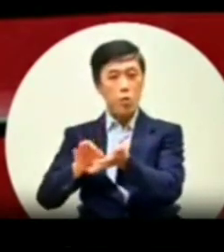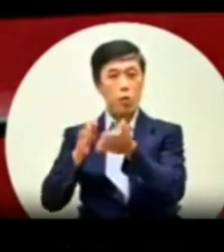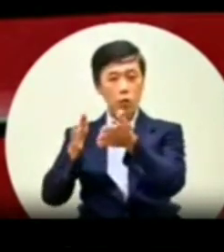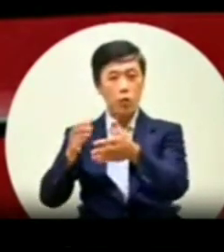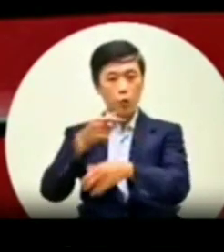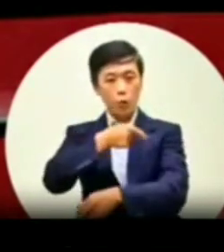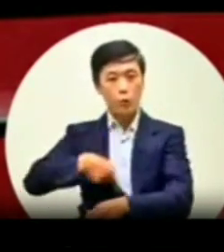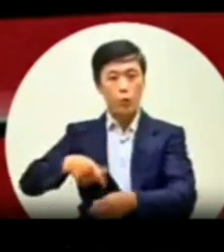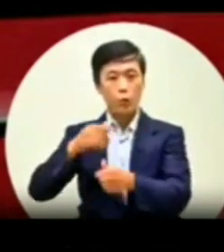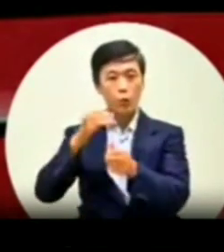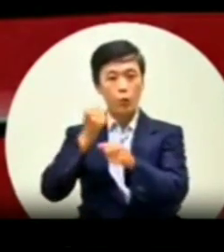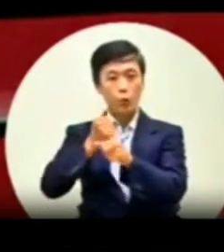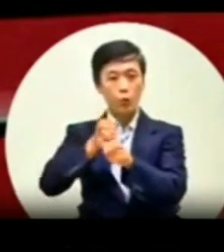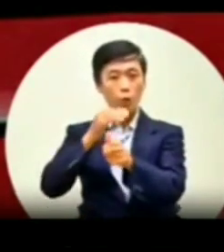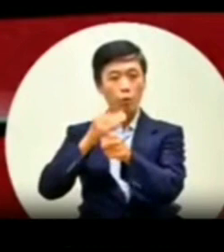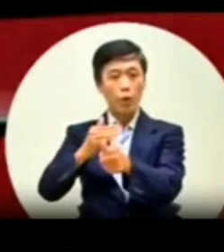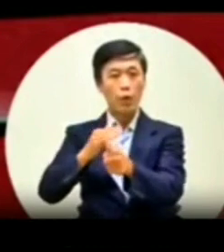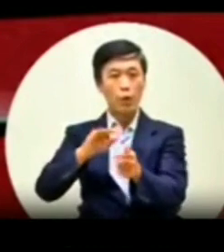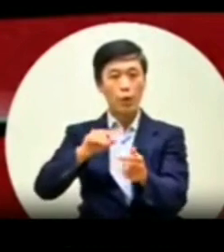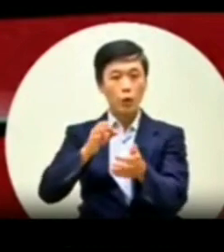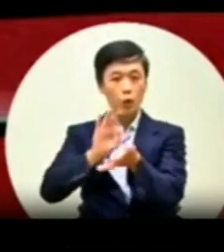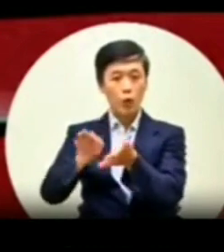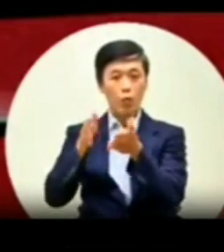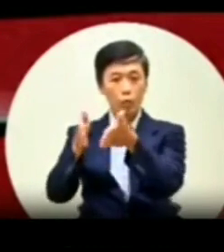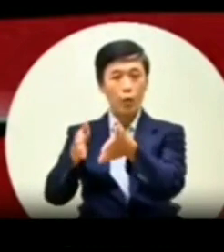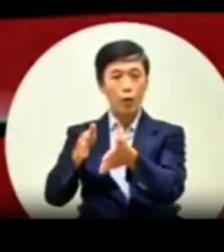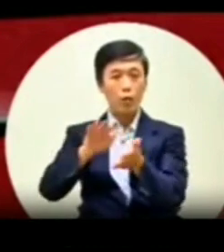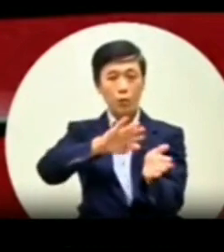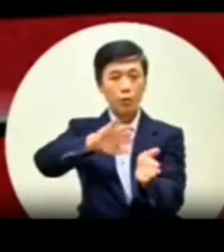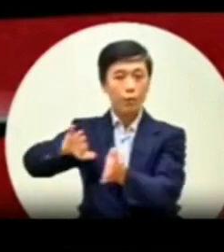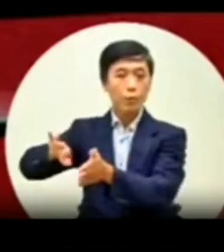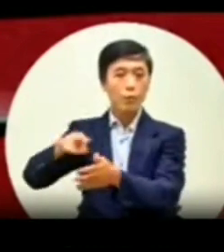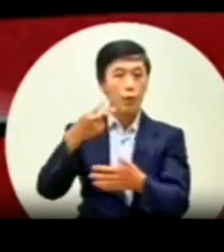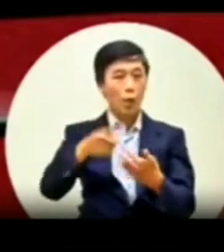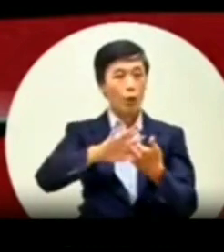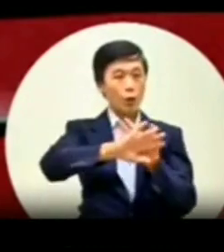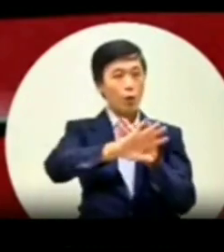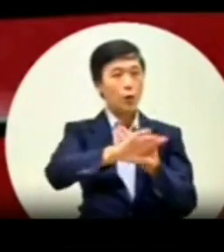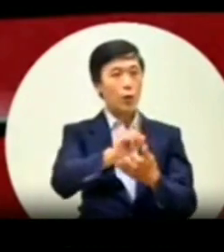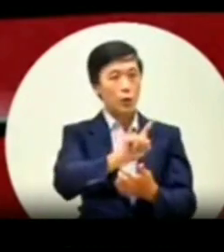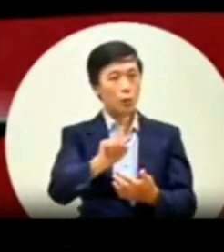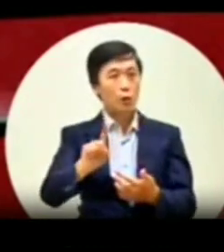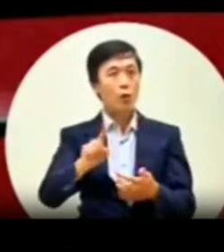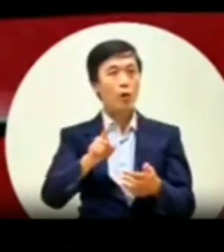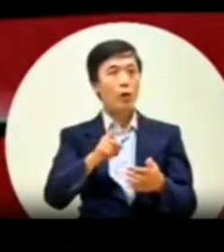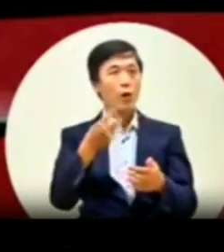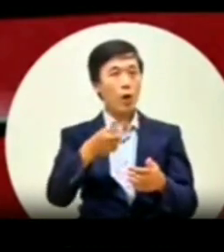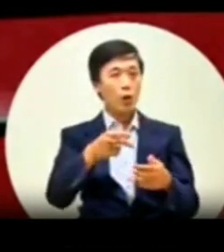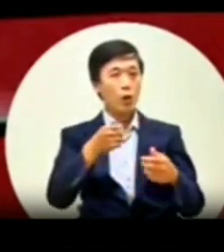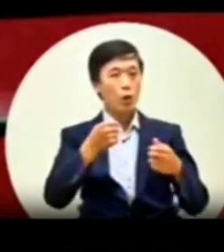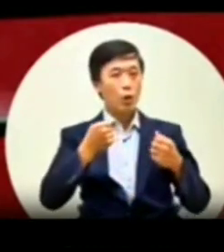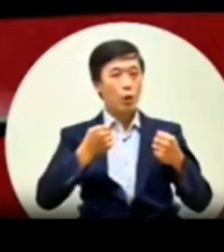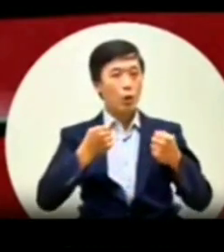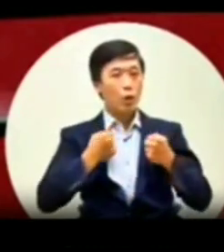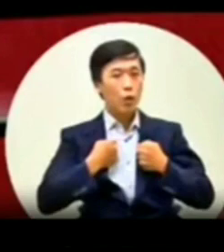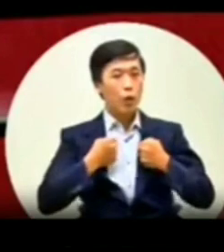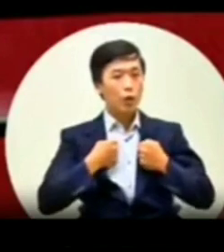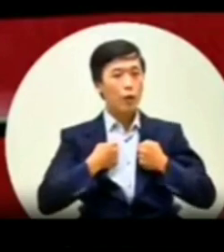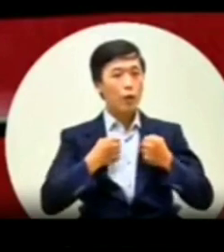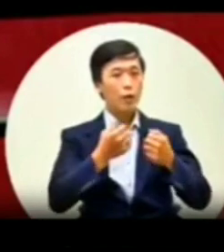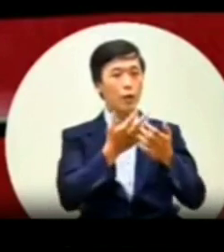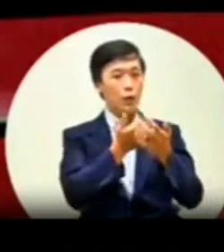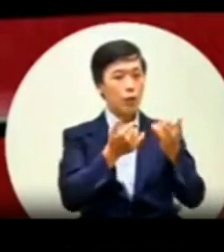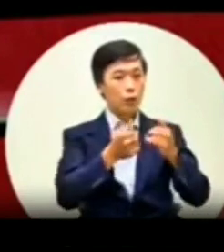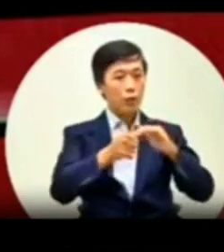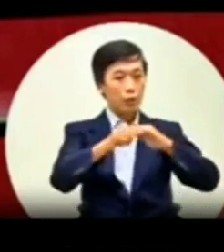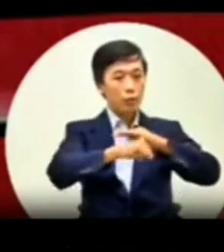举罢免上面之外，然后我们还有更多的是一批一批的练习生不断的进来高雄